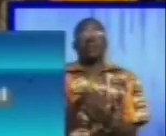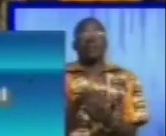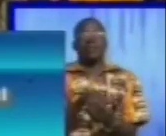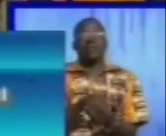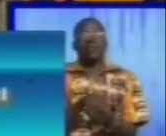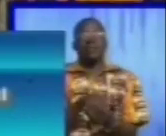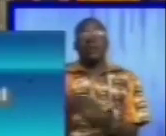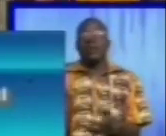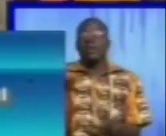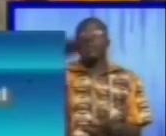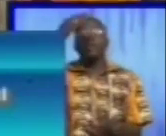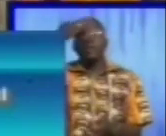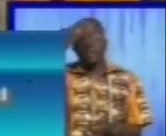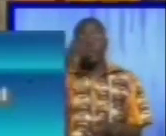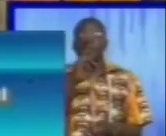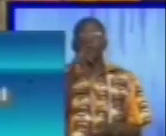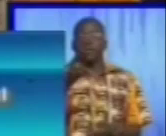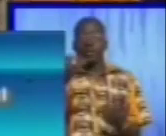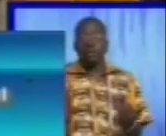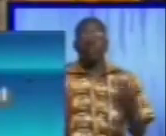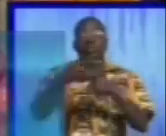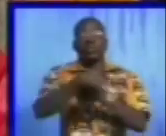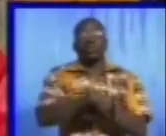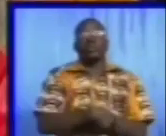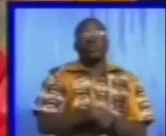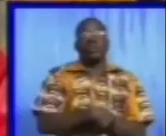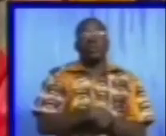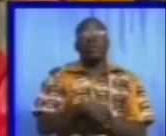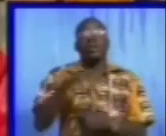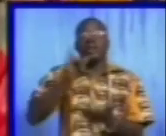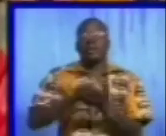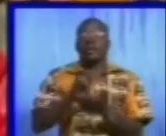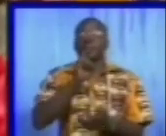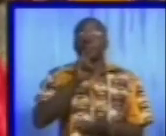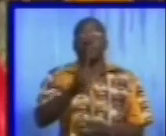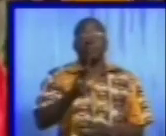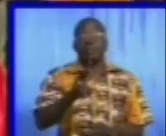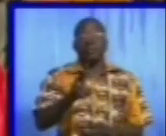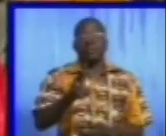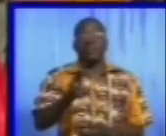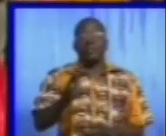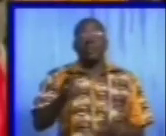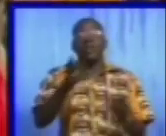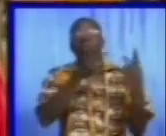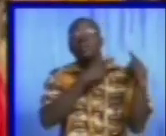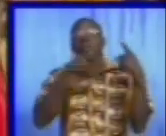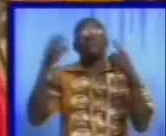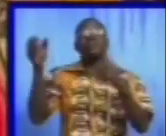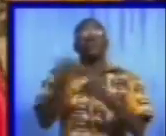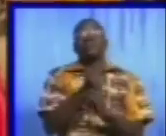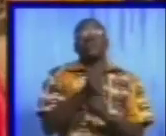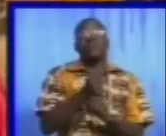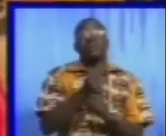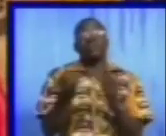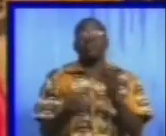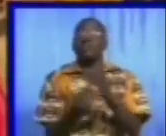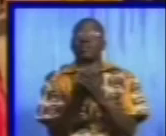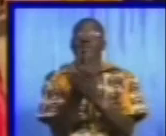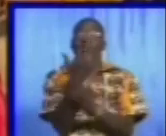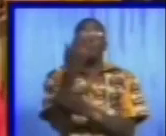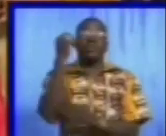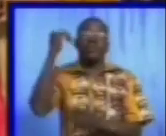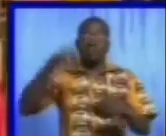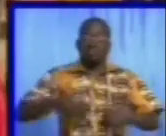Et nous savons que c'est une réalité aujourd'hui. Et cette réalité porte atteinte à l'épanouissement des